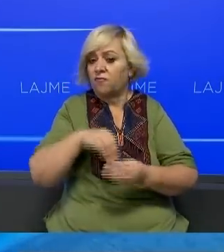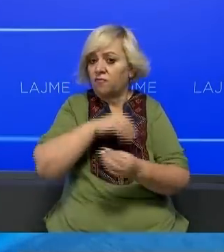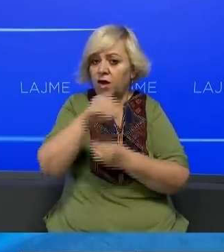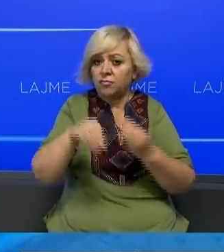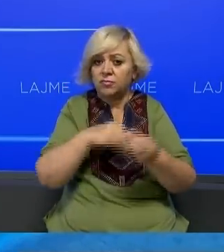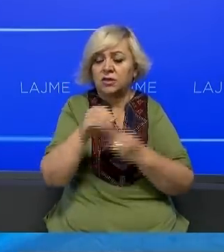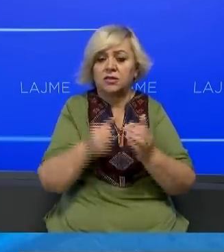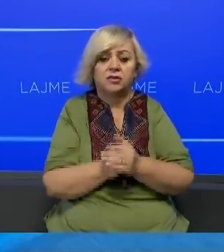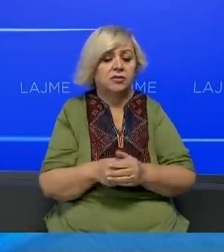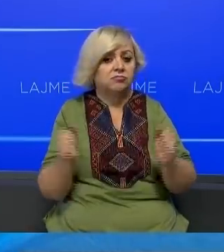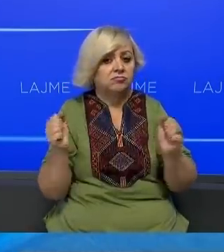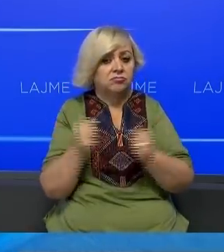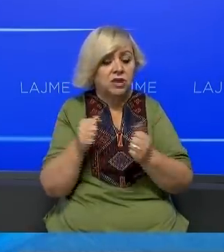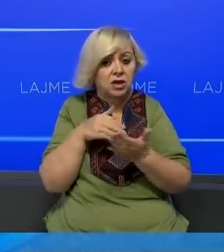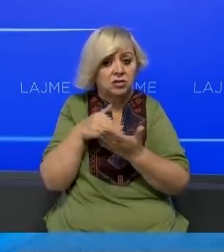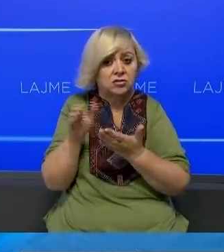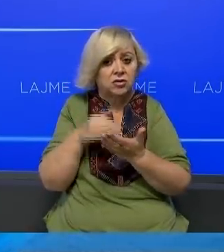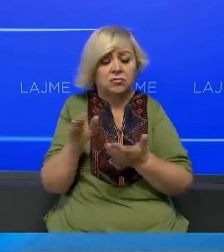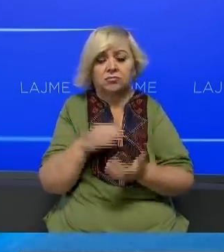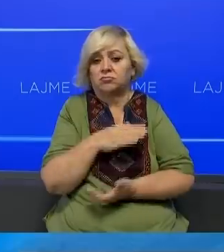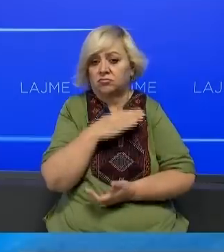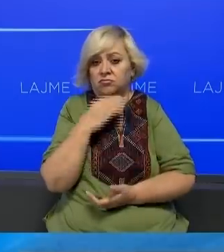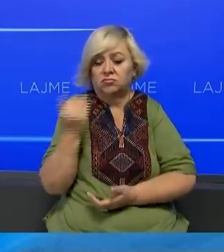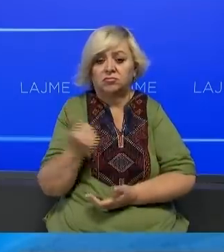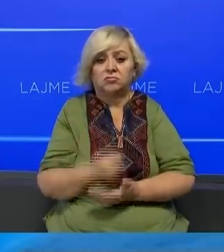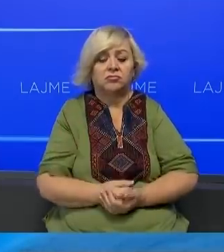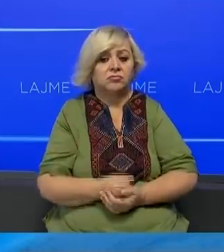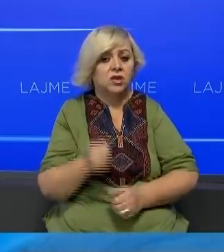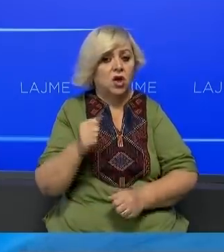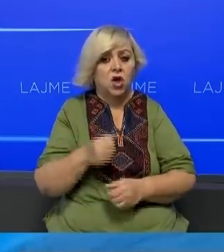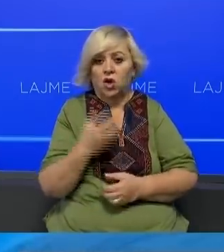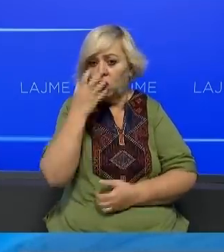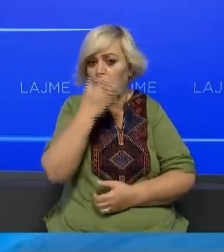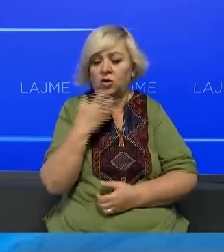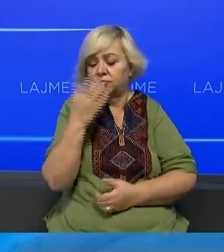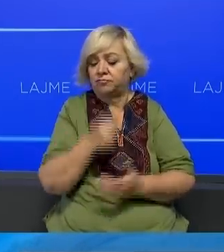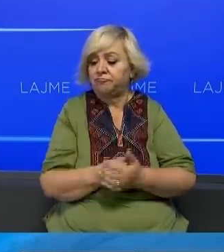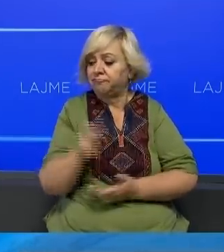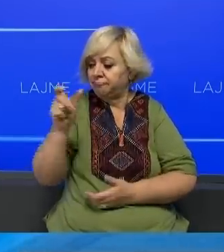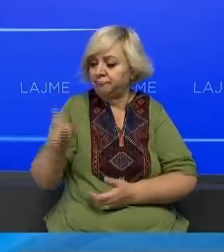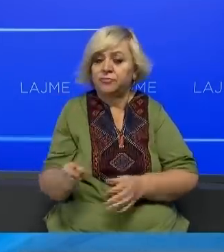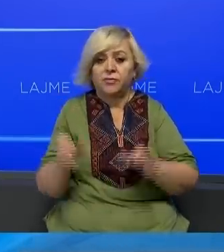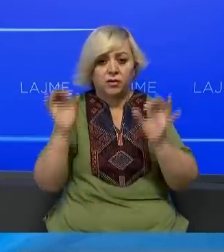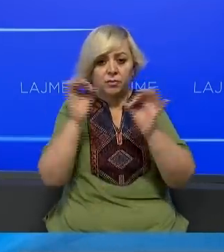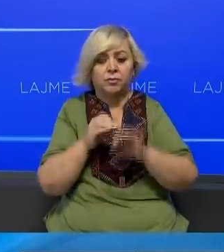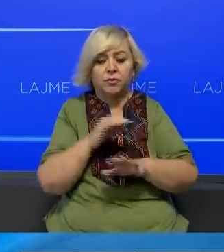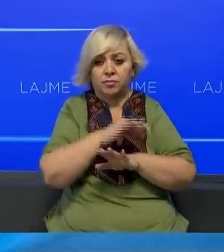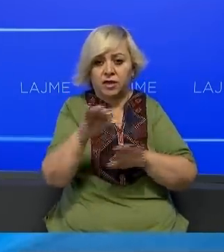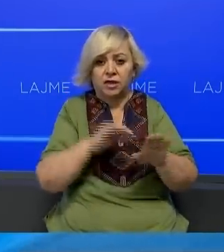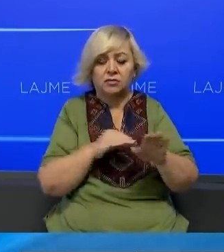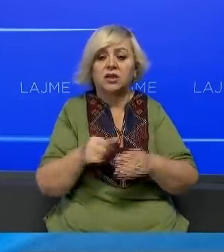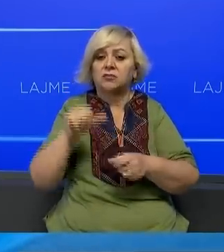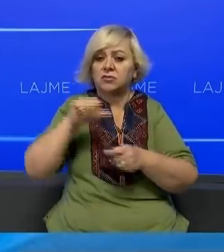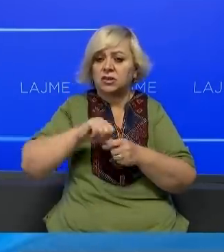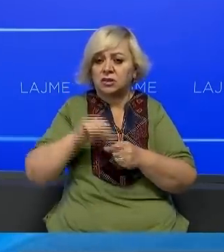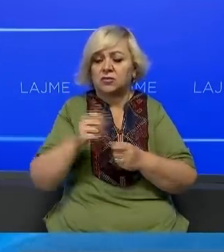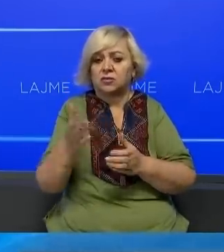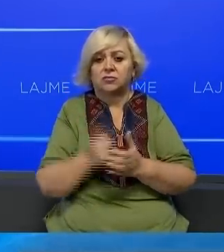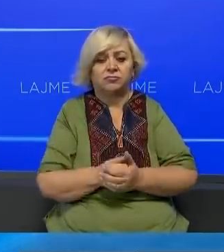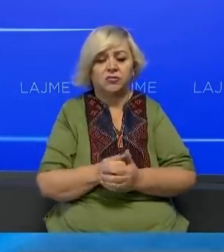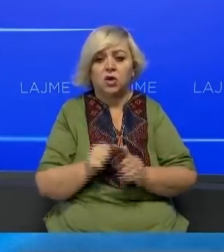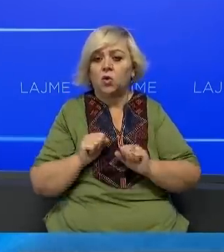që gjatë dimrit harxhojnë një pjesë të mirë të ardhurave për ngrohje. Kjo parti ka thënë se mosvazhdimi me projektin e gazit është kundër interesit